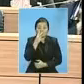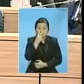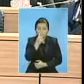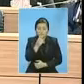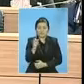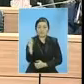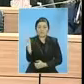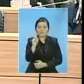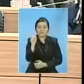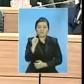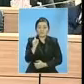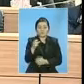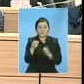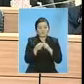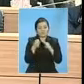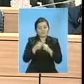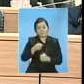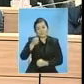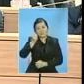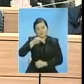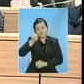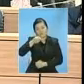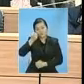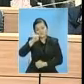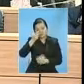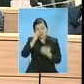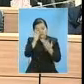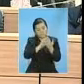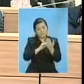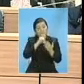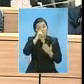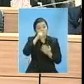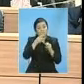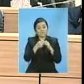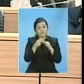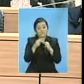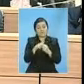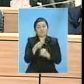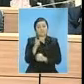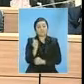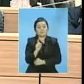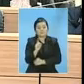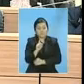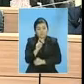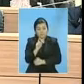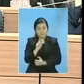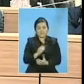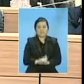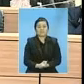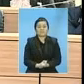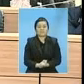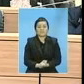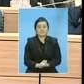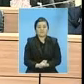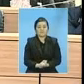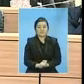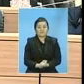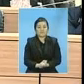ที่เกิดซ้ำๆบ่อยๆในประเทศไทยนั้นเป็นปัญหาเรื่องอะไรใน